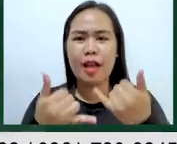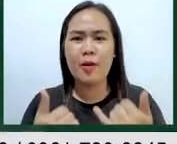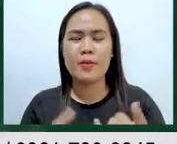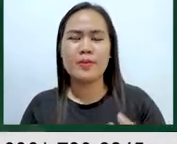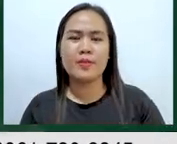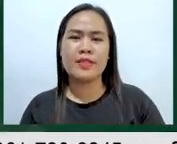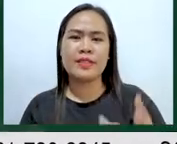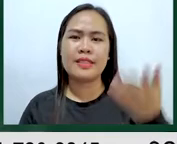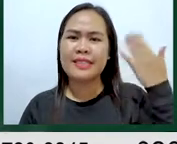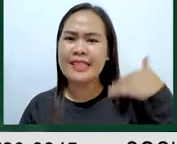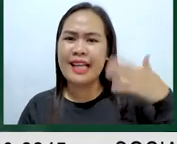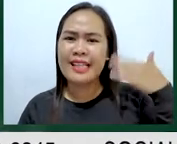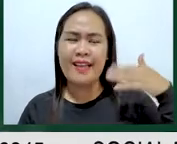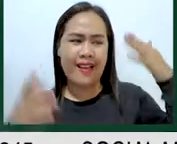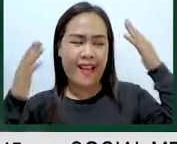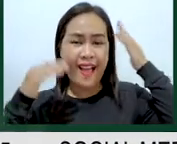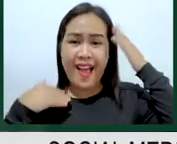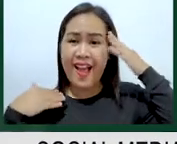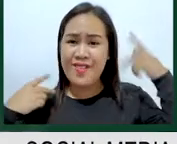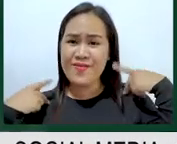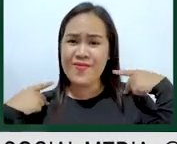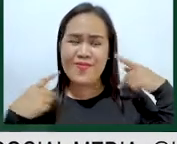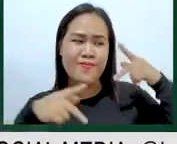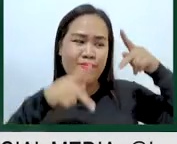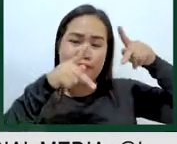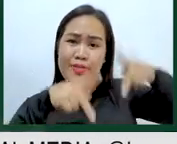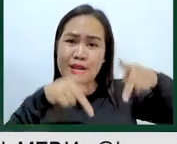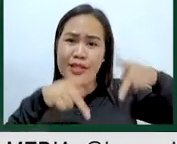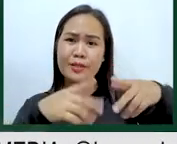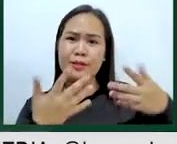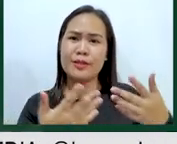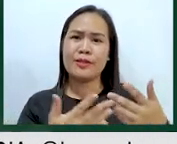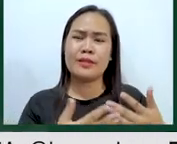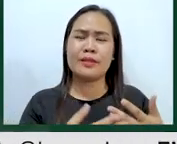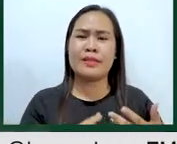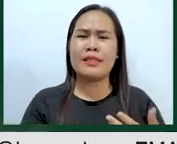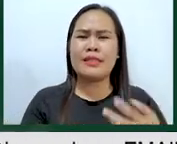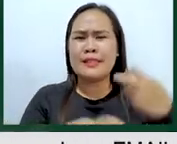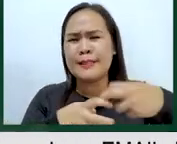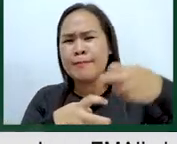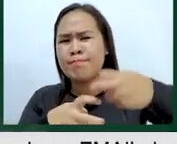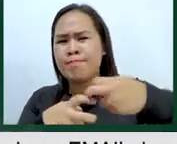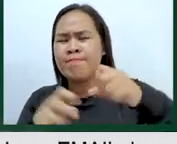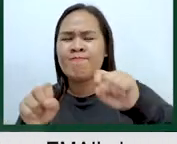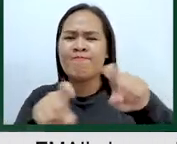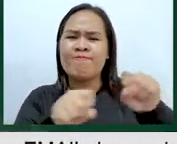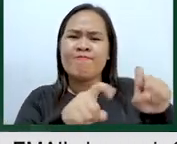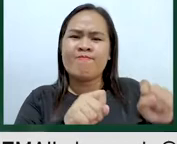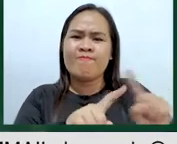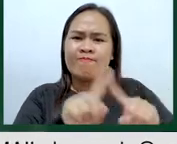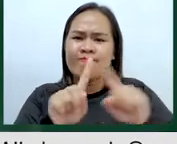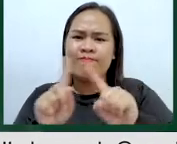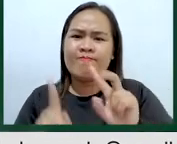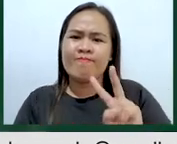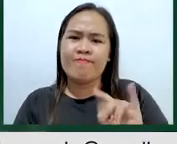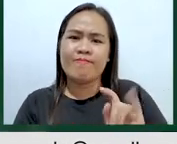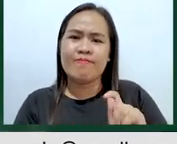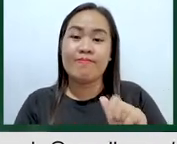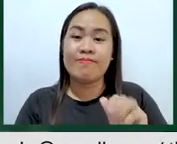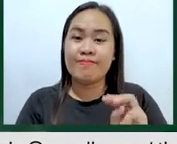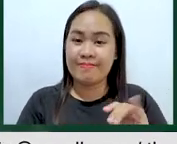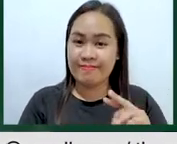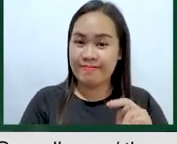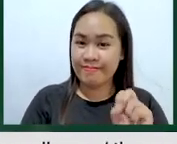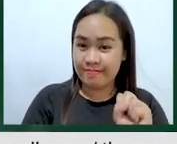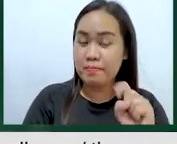dati hirap na hirap magbenta ng kanilang produkto na vitamins, no? Pero ngayon, Diyos ko, siya pa ang tinatawagan,